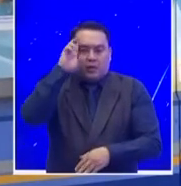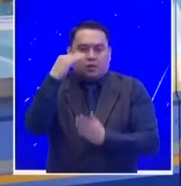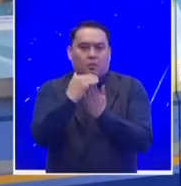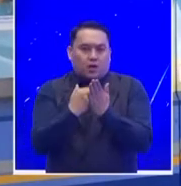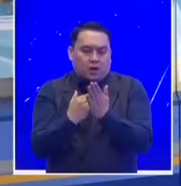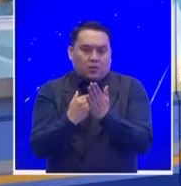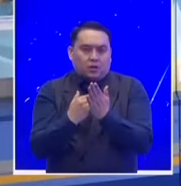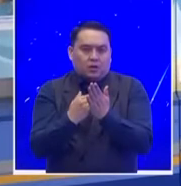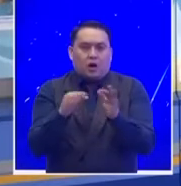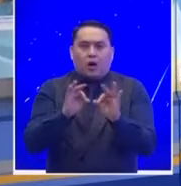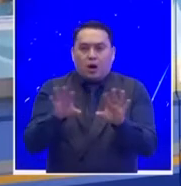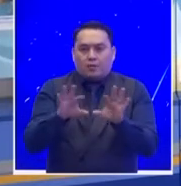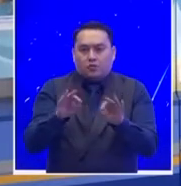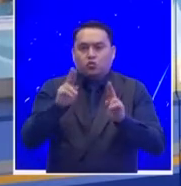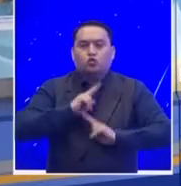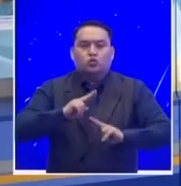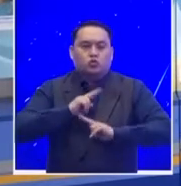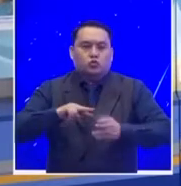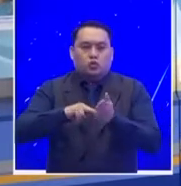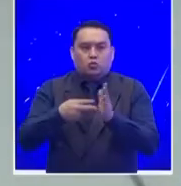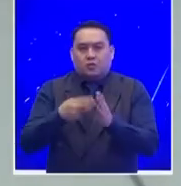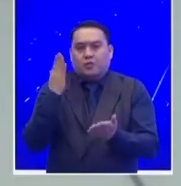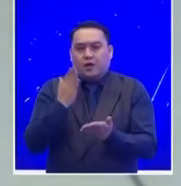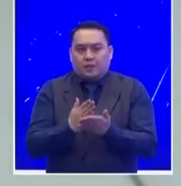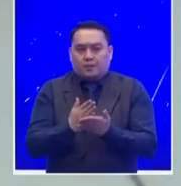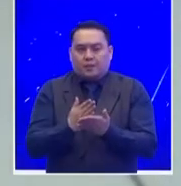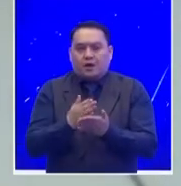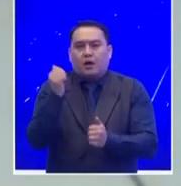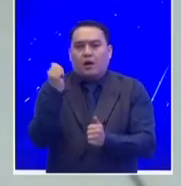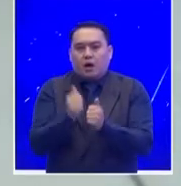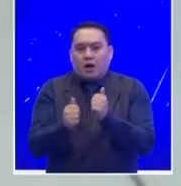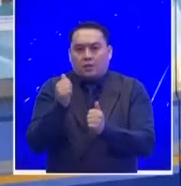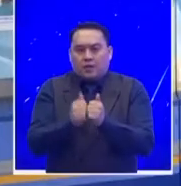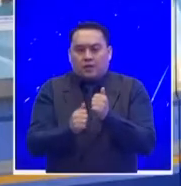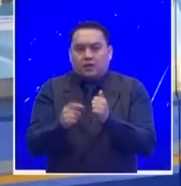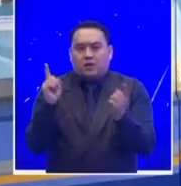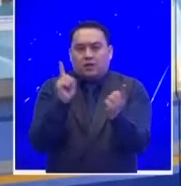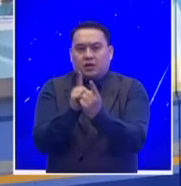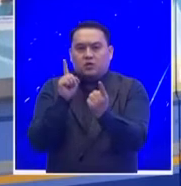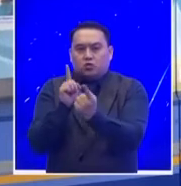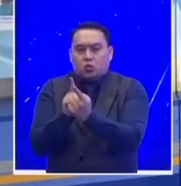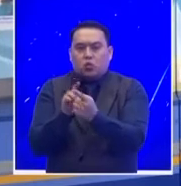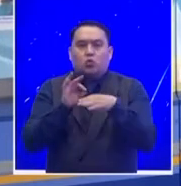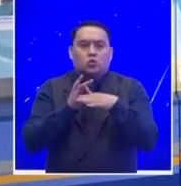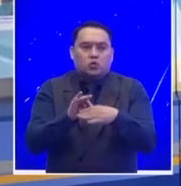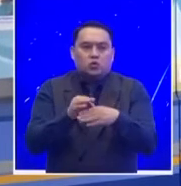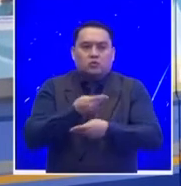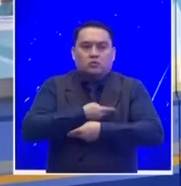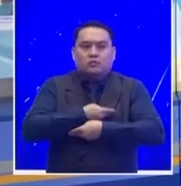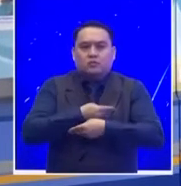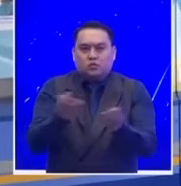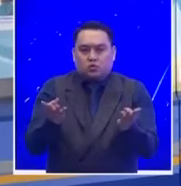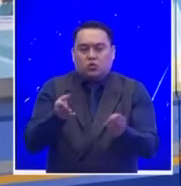бағдарламалар бойынша түсіндіру жоспары жоспарда тұр. Біз әрбір жерде кездесу өткізгенде үлестірме қағаздар